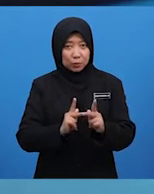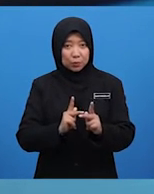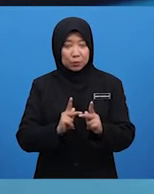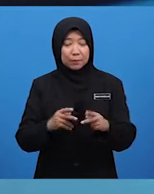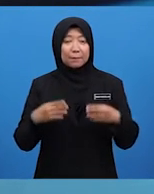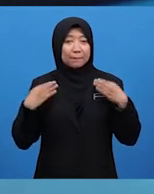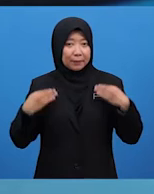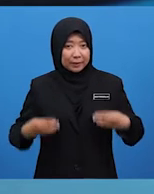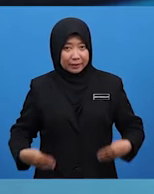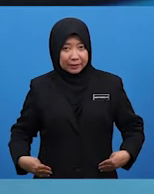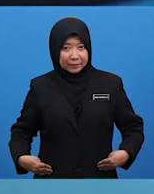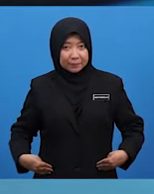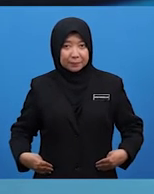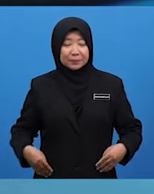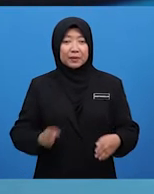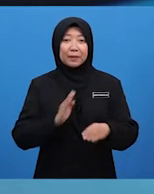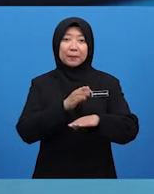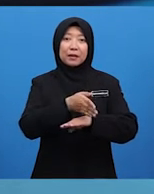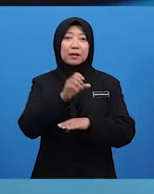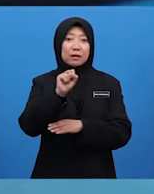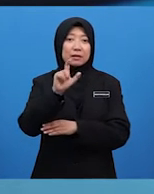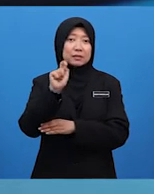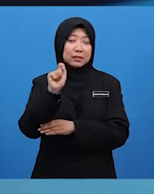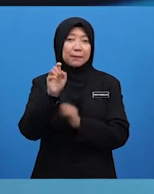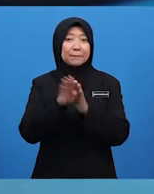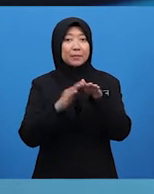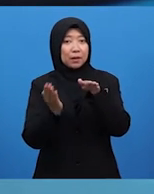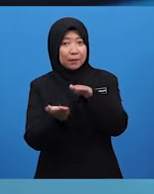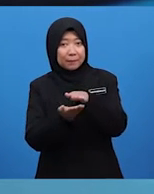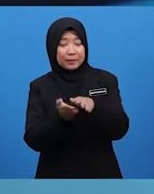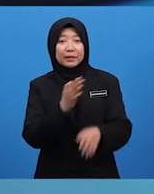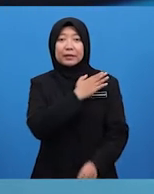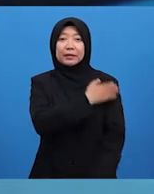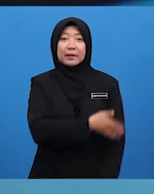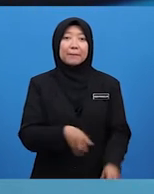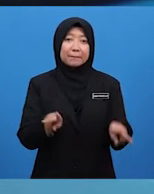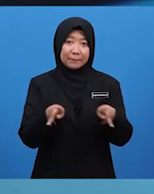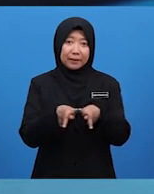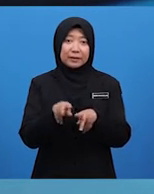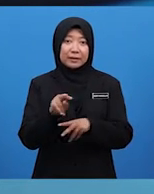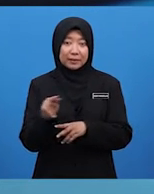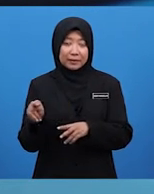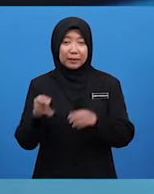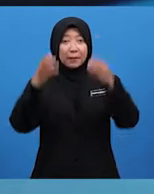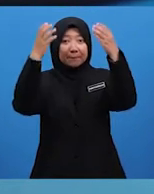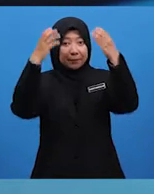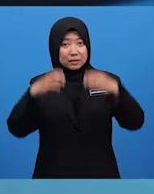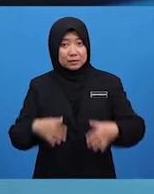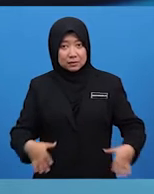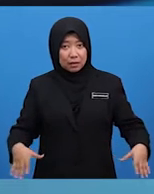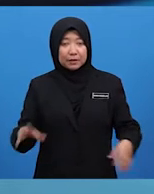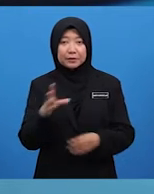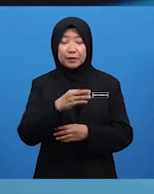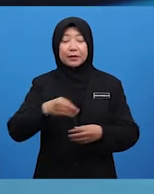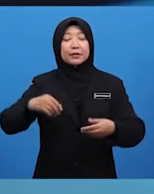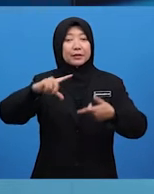badan, belah slip berlapik, lengan padanan, pesak dan